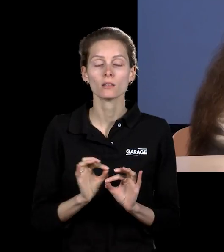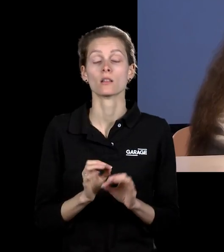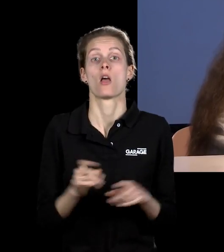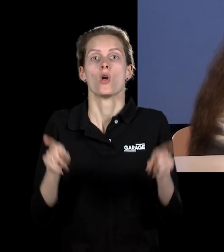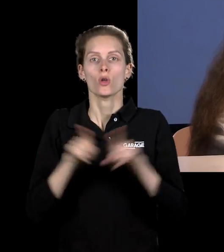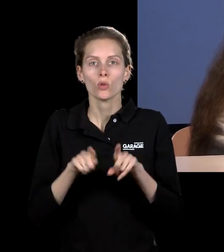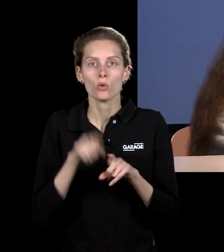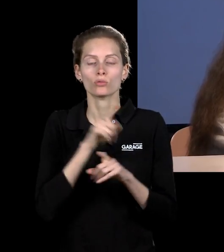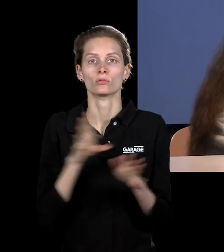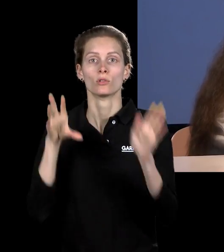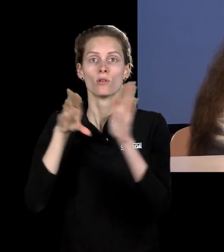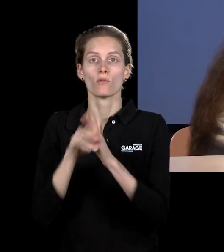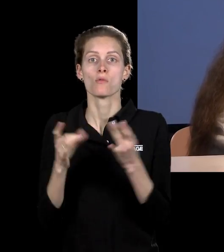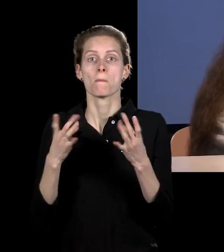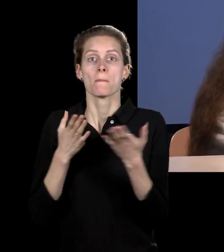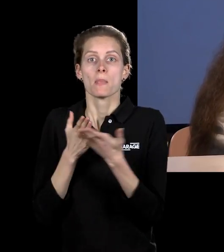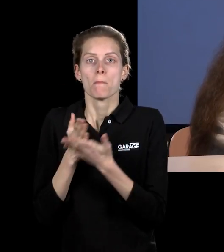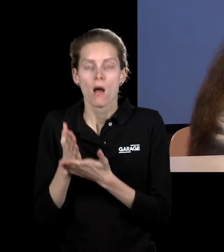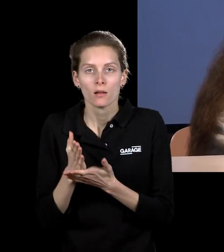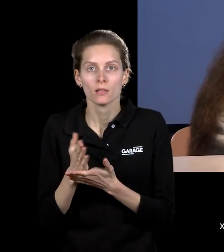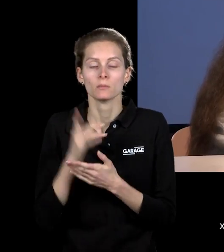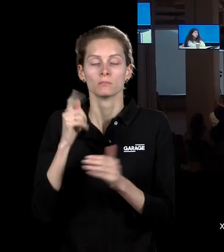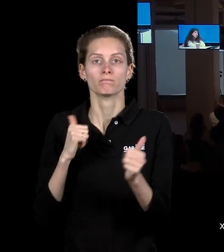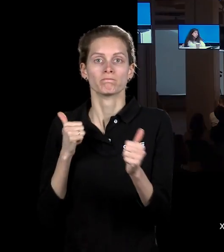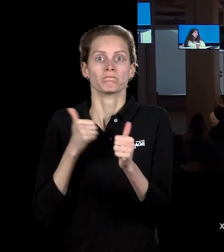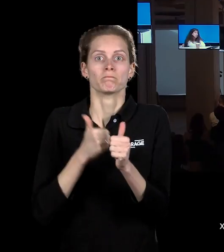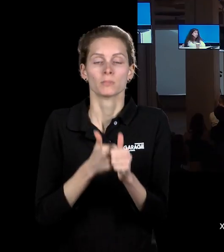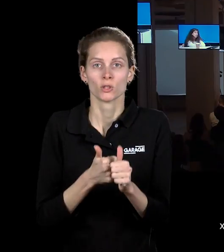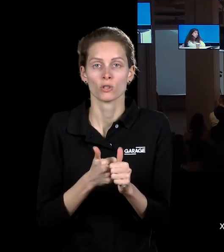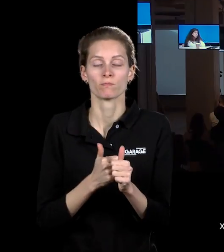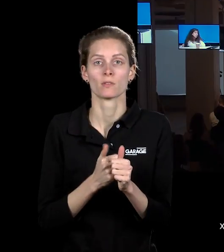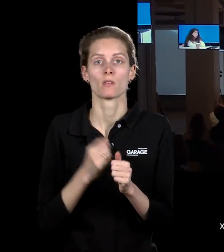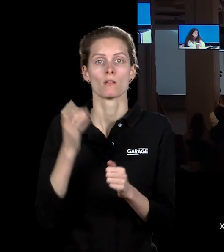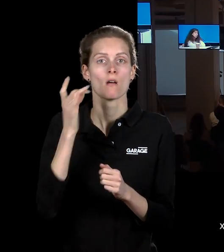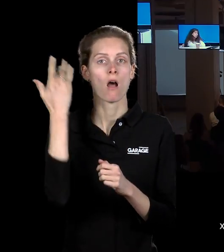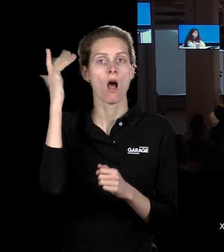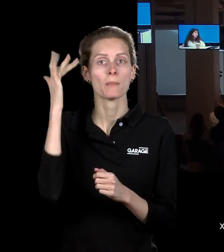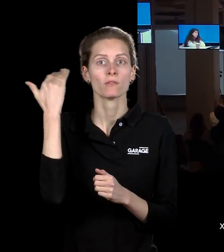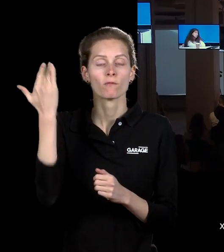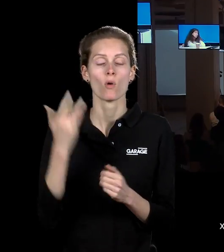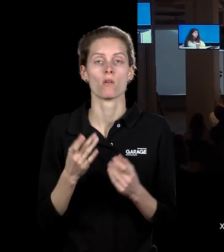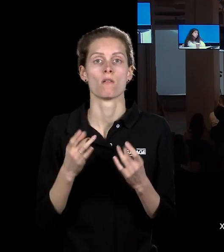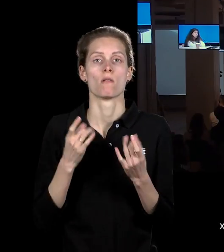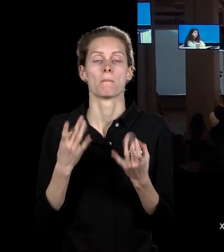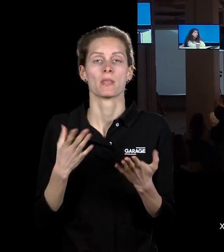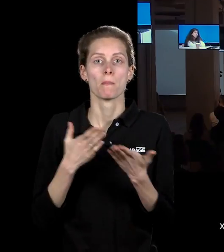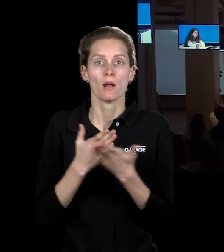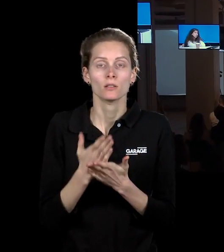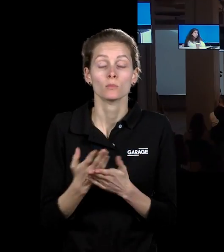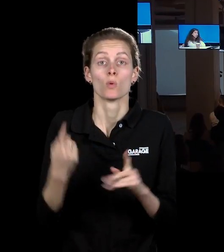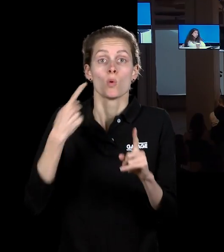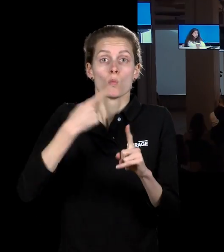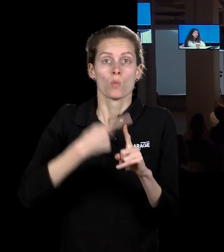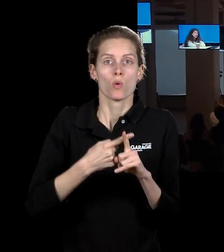из предшественников минимализма американского, и является, одним из, несомненно, одним из художников-концептуалистов в таком высшем понимании,